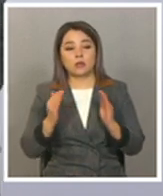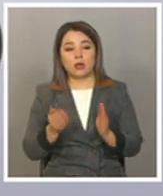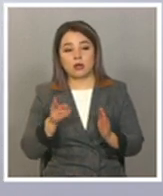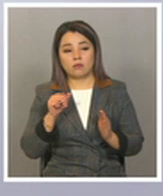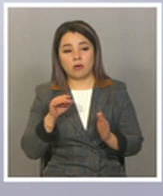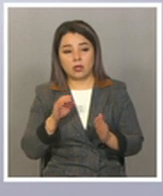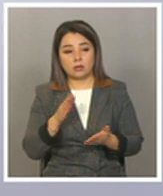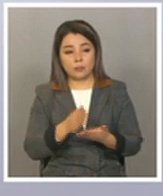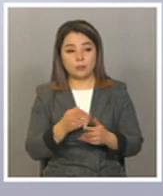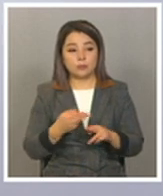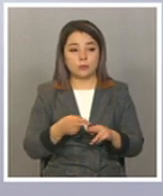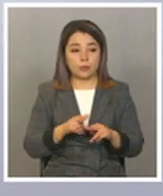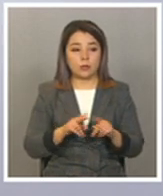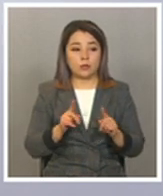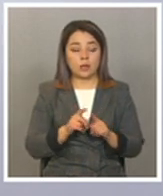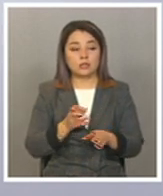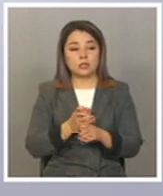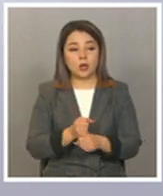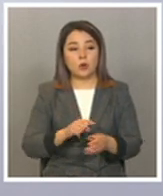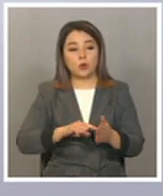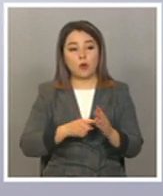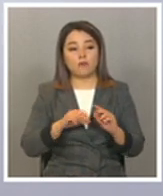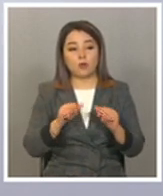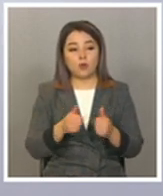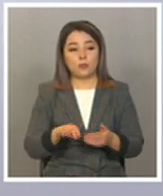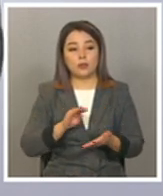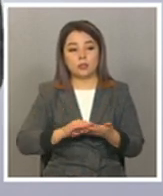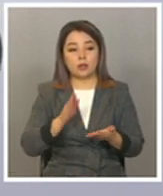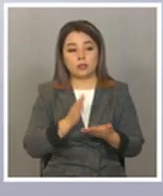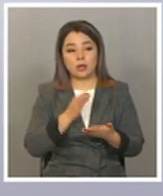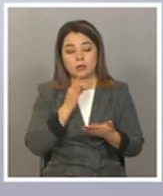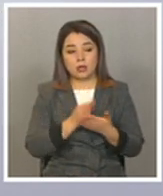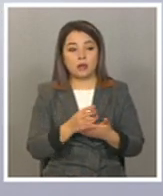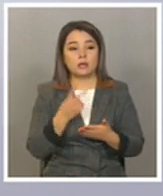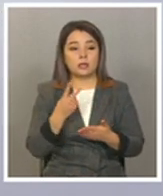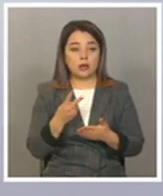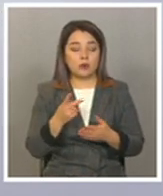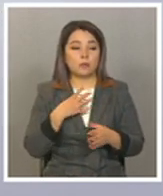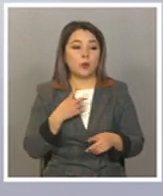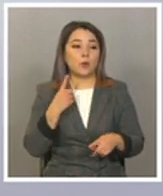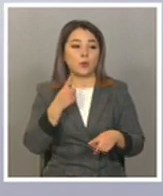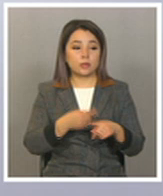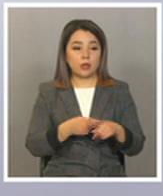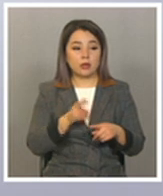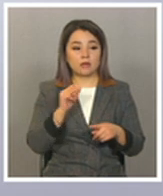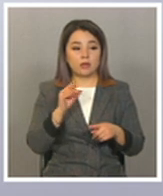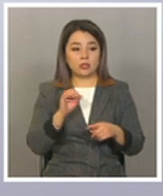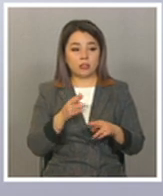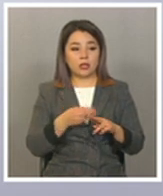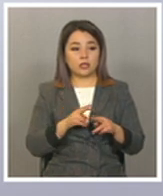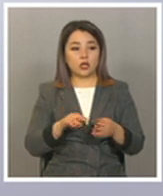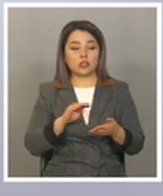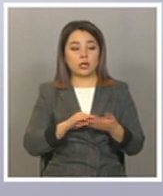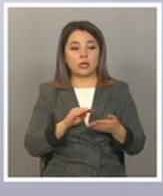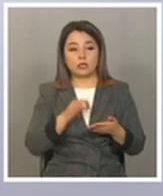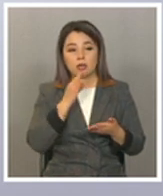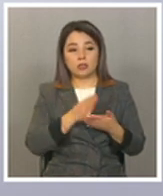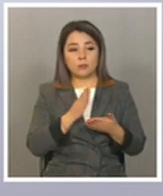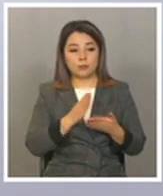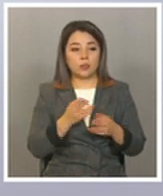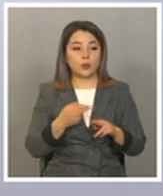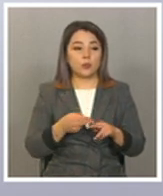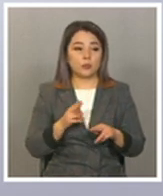Ал олай болса, ол қысқаша көбейту формуласы бойынша екі өрнектің қосынысының квадраты түрінде жазылады.